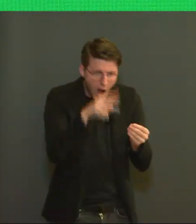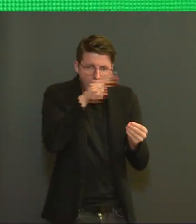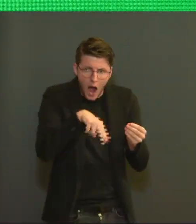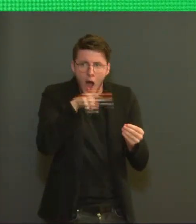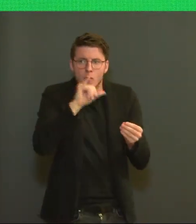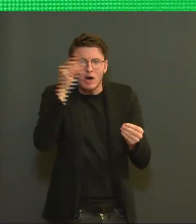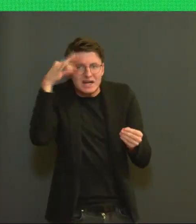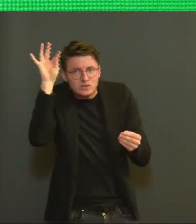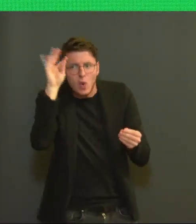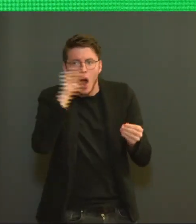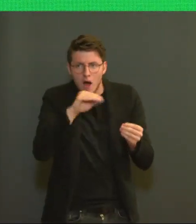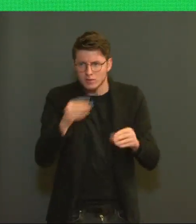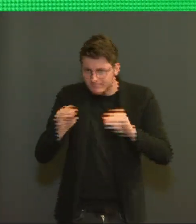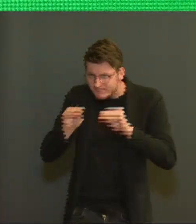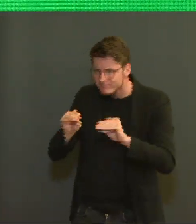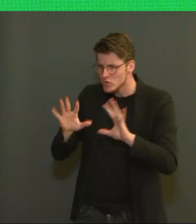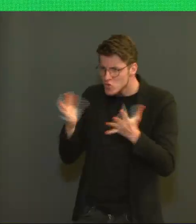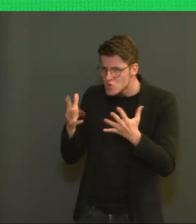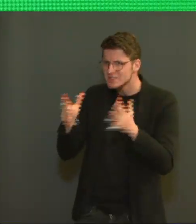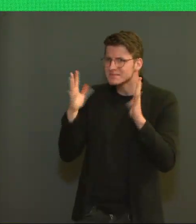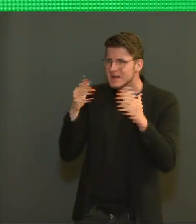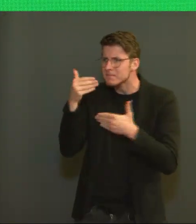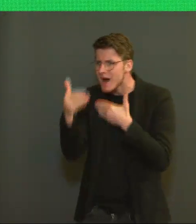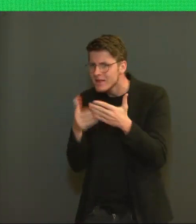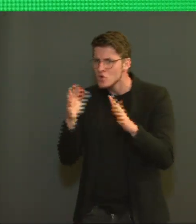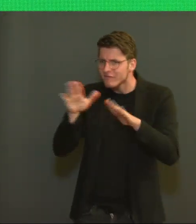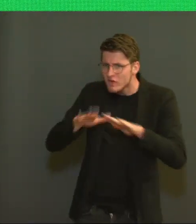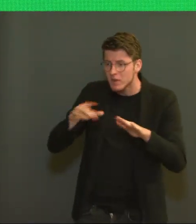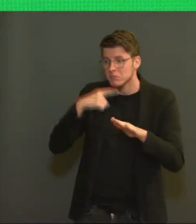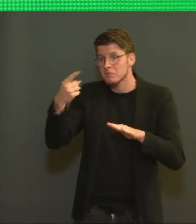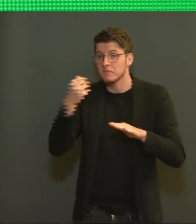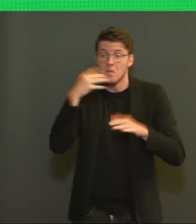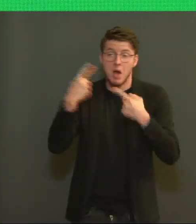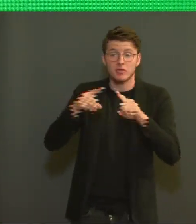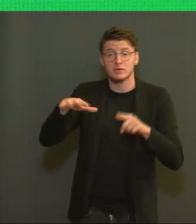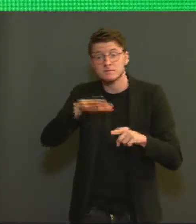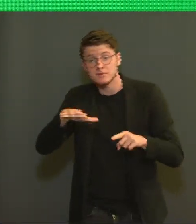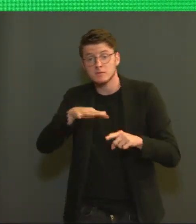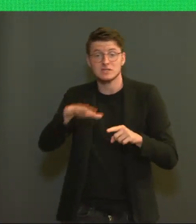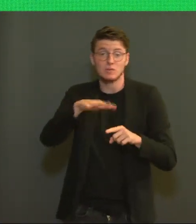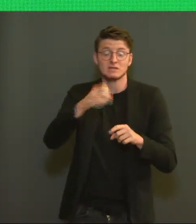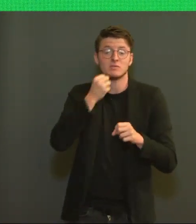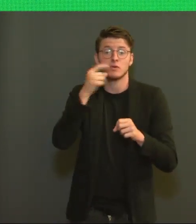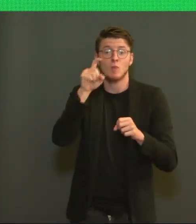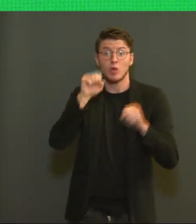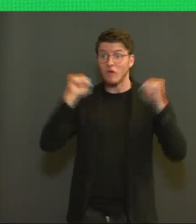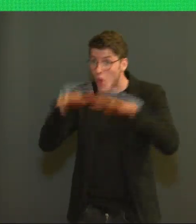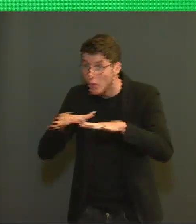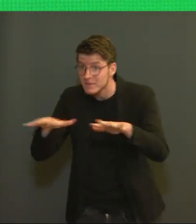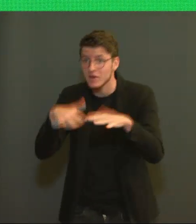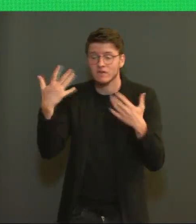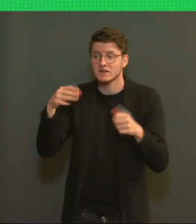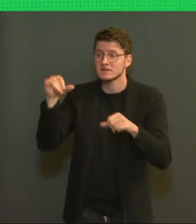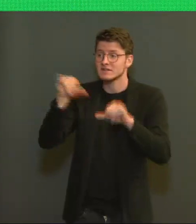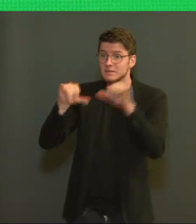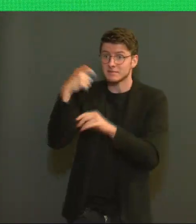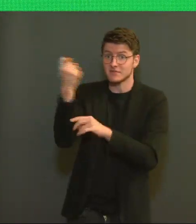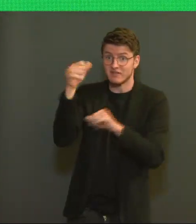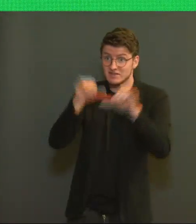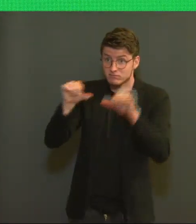voor te bereiden op een noodsituatie. Denk bijvoorbeeld aan overstromingen, een brand in een chemisch bedrijf, elektriciteitsonderbrekingen